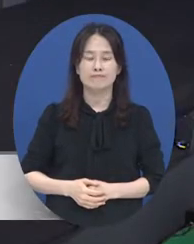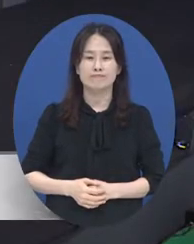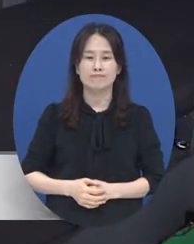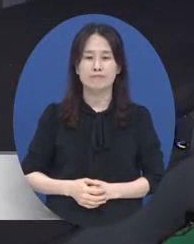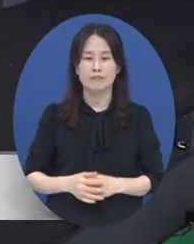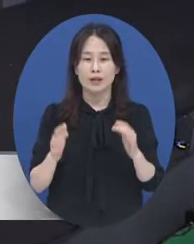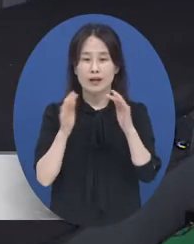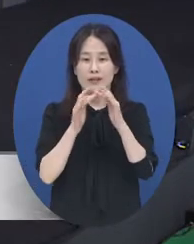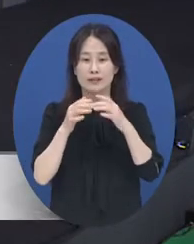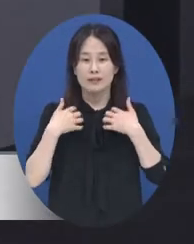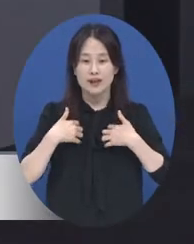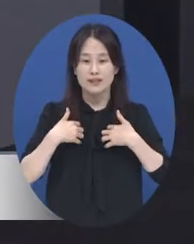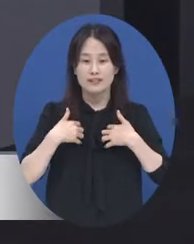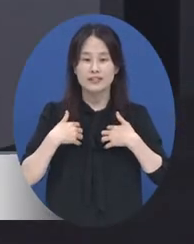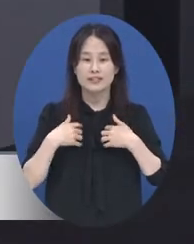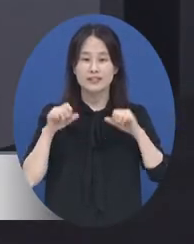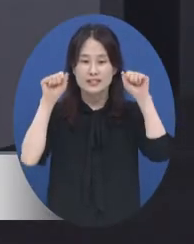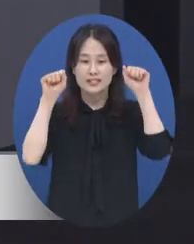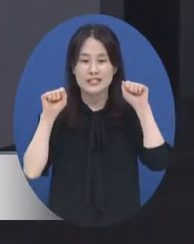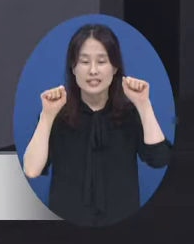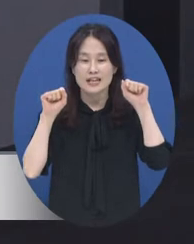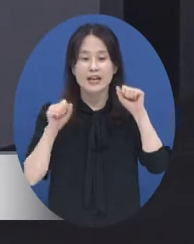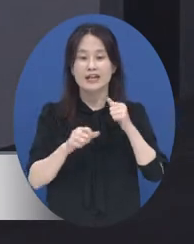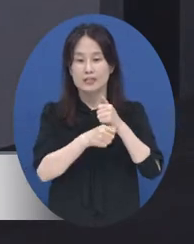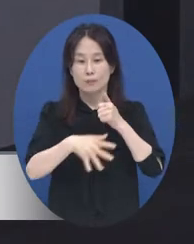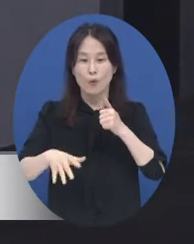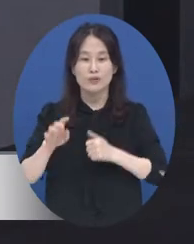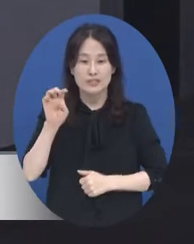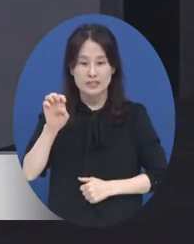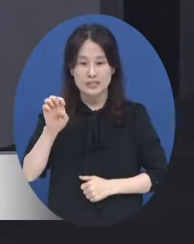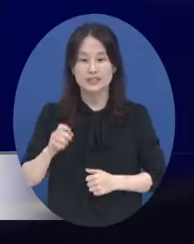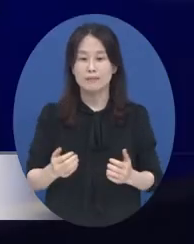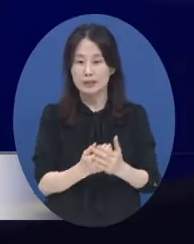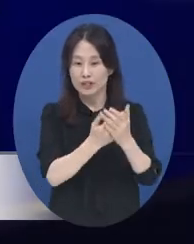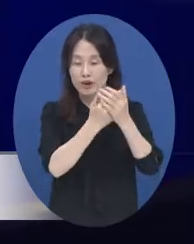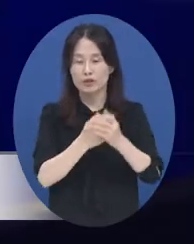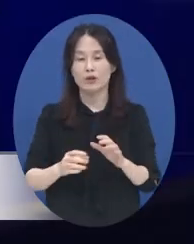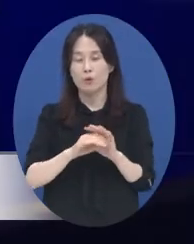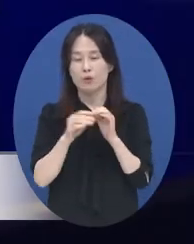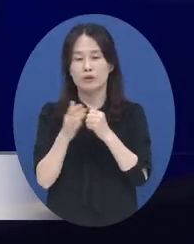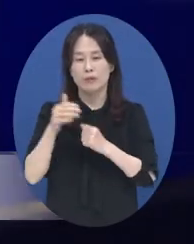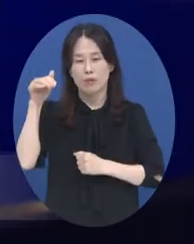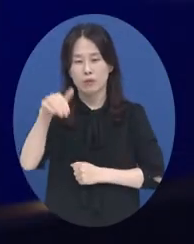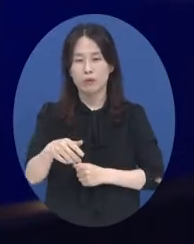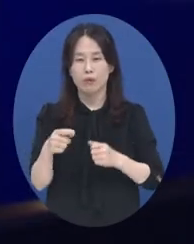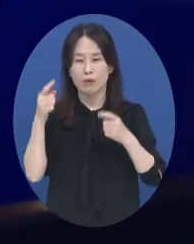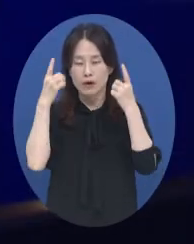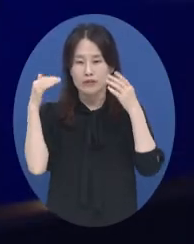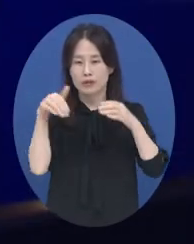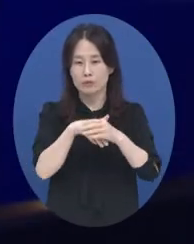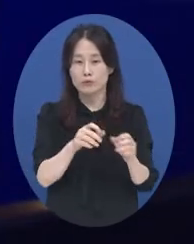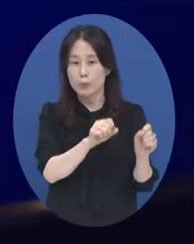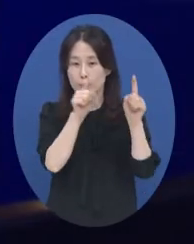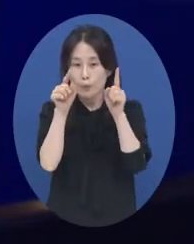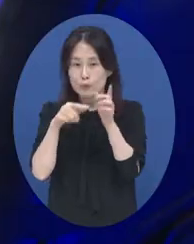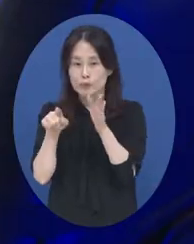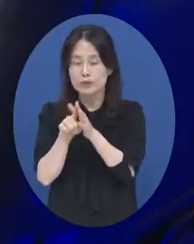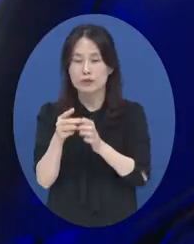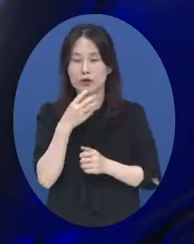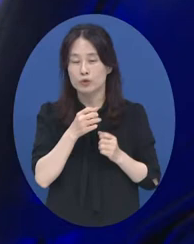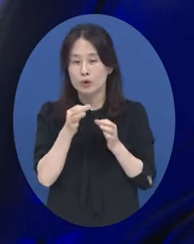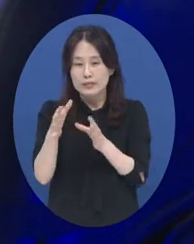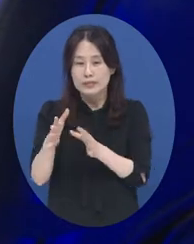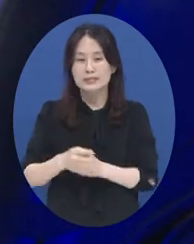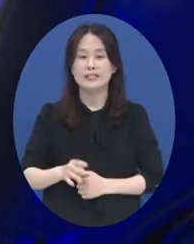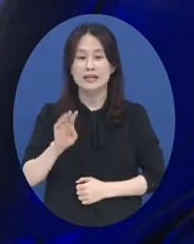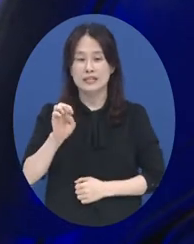온라인에서 즐기는 스포츠인 e스포츠 산업을 육성하고 코로나19로 침체된 대학 문화를 되살리기 위해 경기도가 주최한 경기